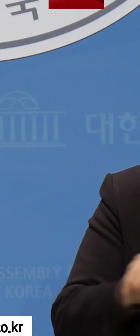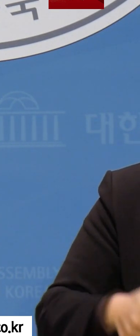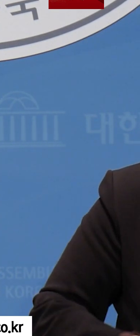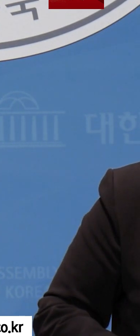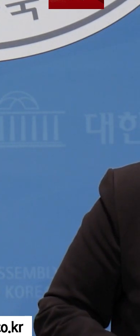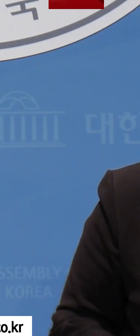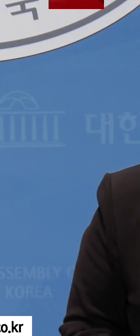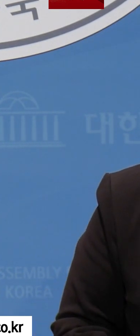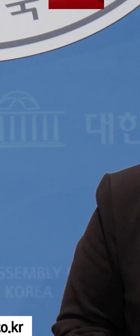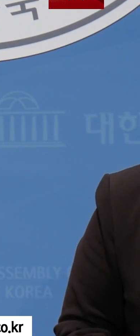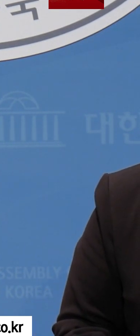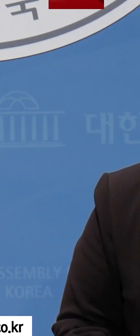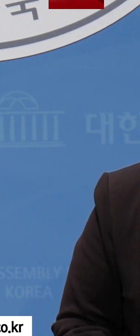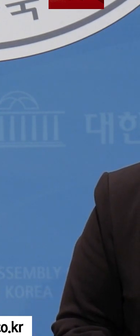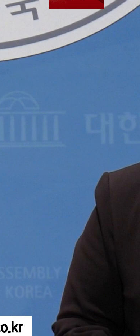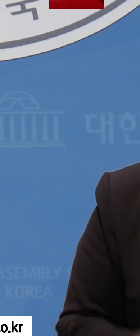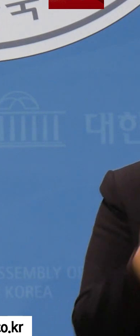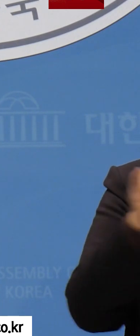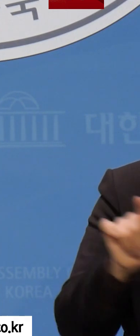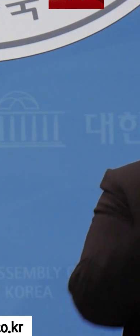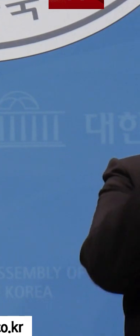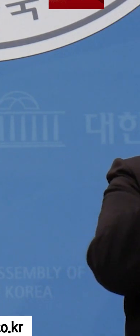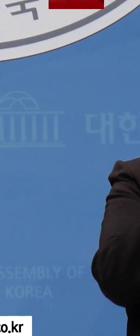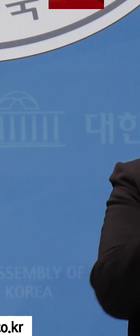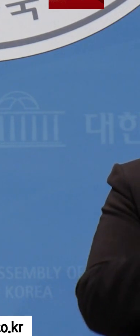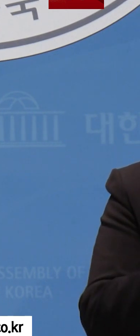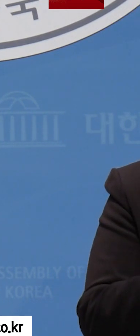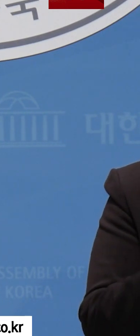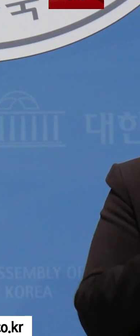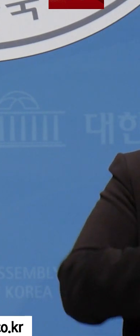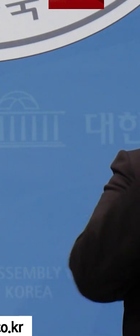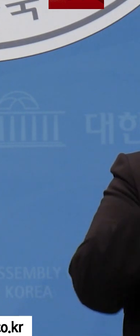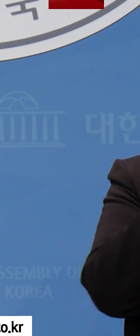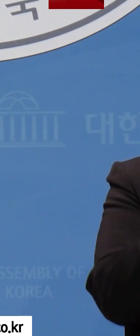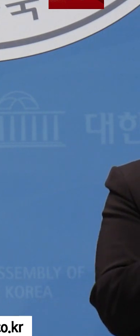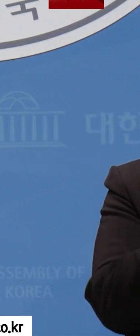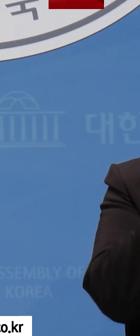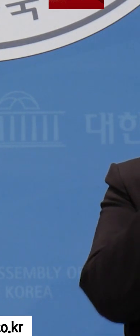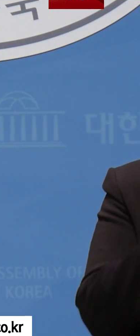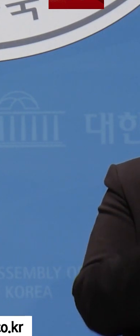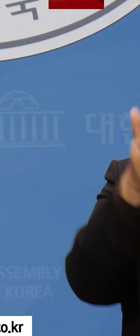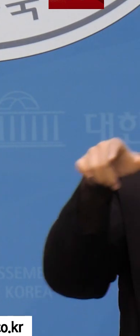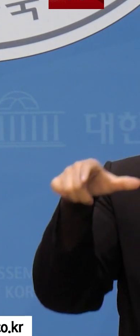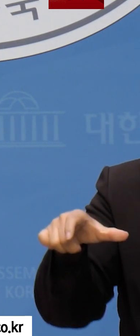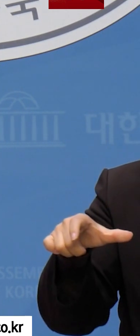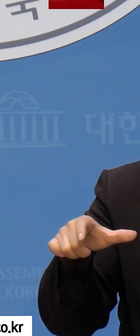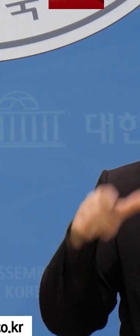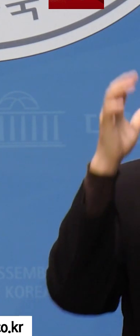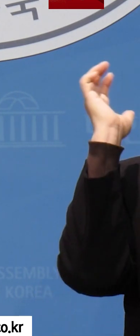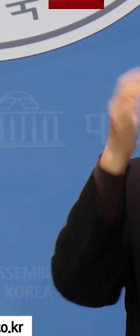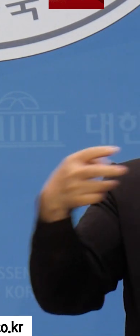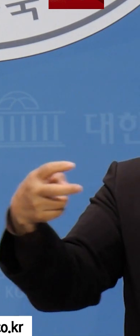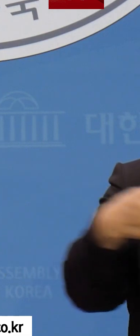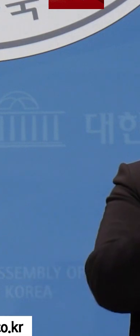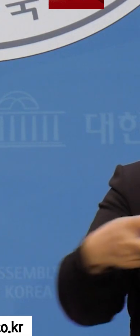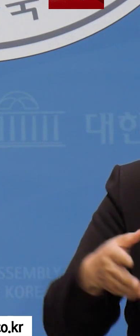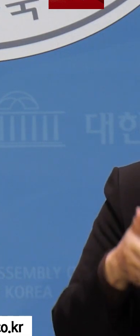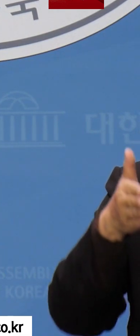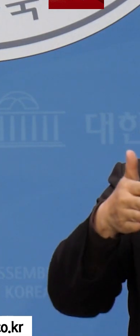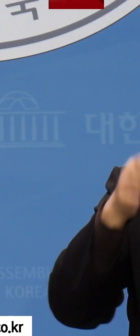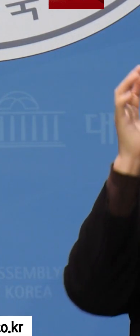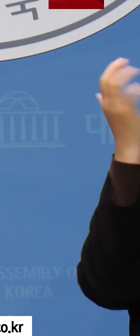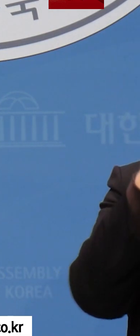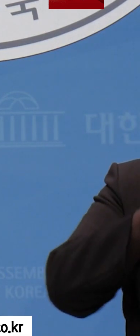때입니다. 인구 50만 이상의 중소도시야말로 혼잡도로 해결을 위한